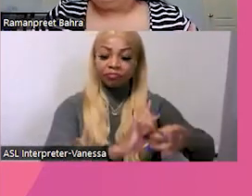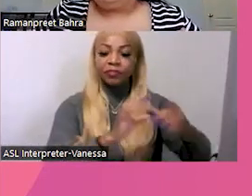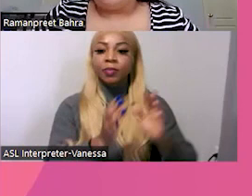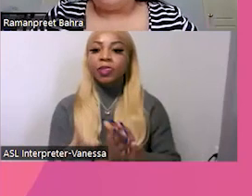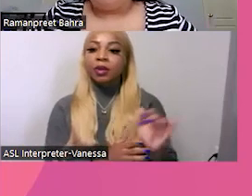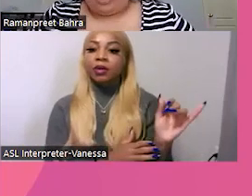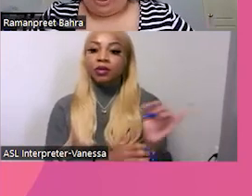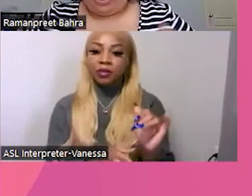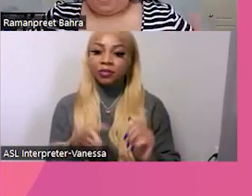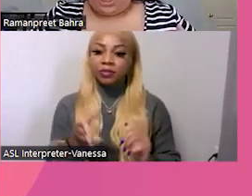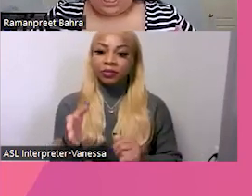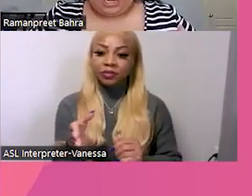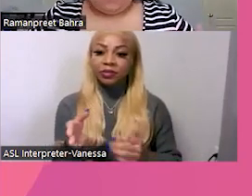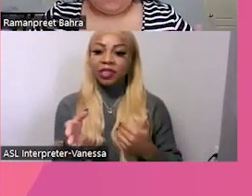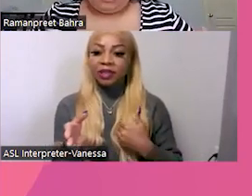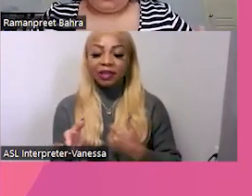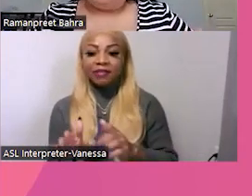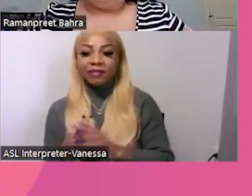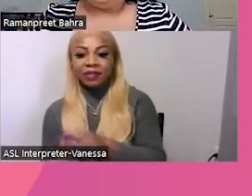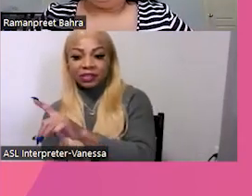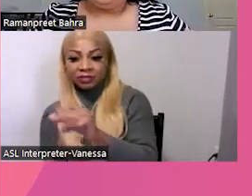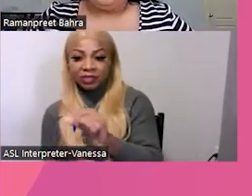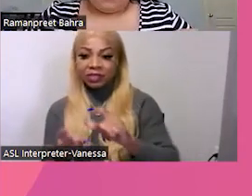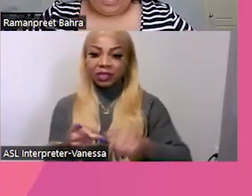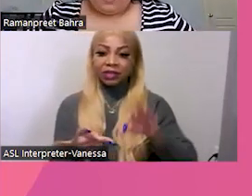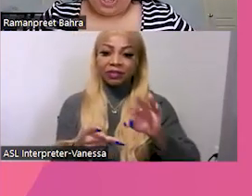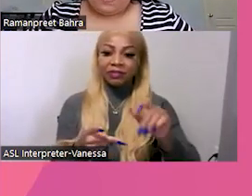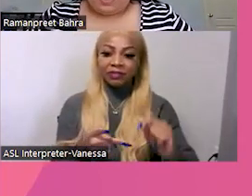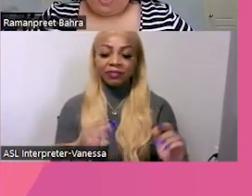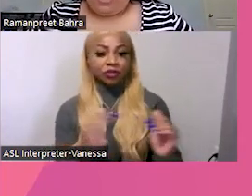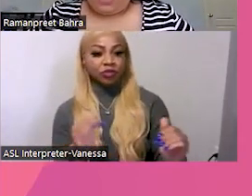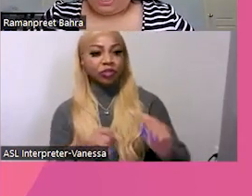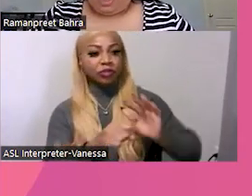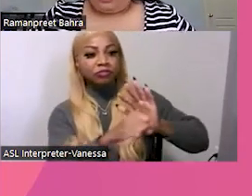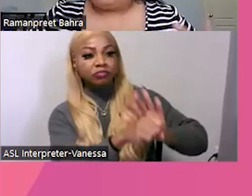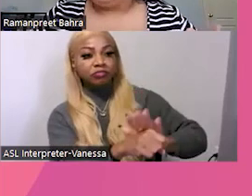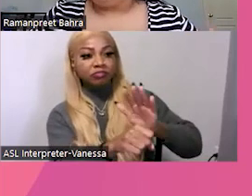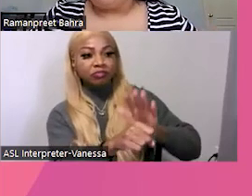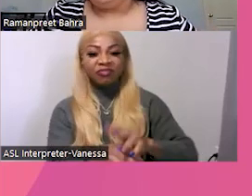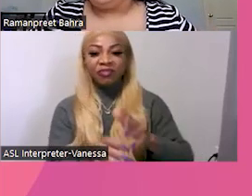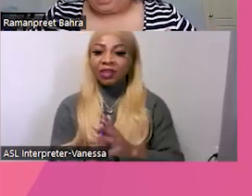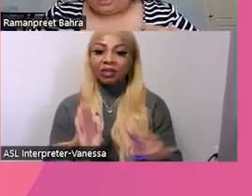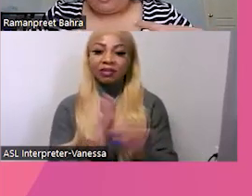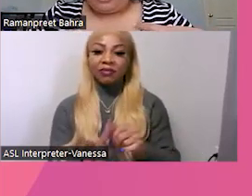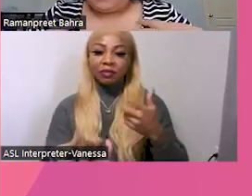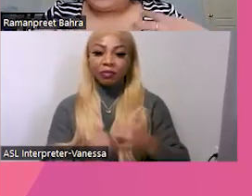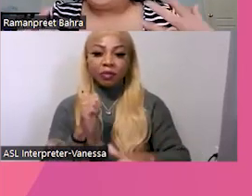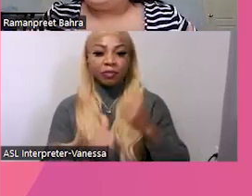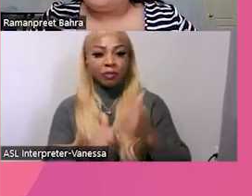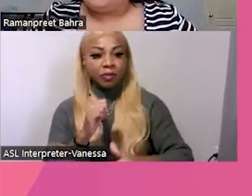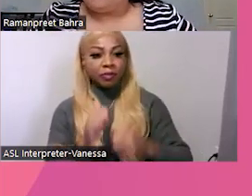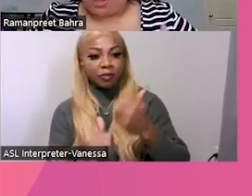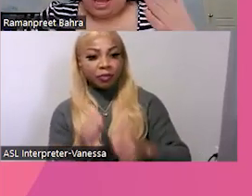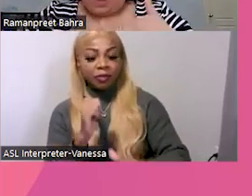La théorie de l'intersectionnalité qui vise le mouvement de la corpulence et du handicap indique qu'il y a des